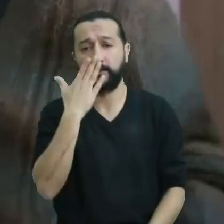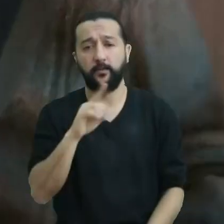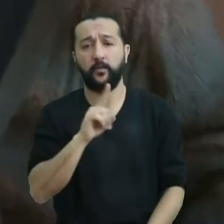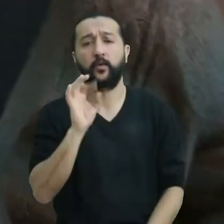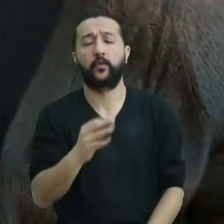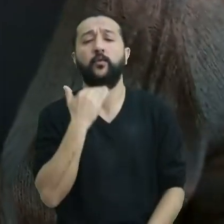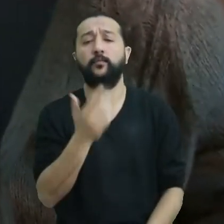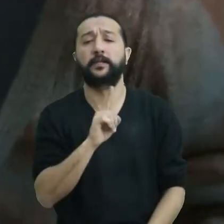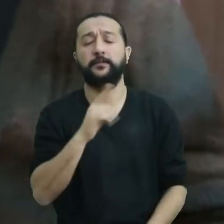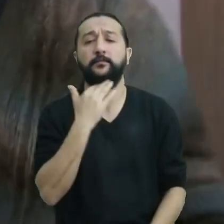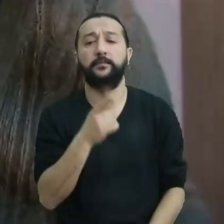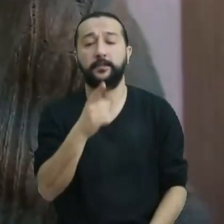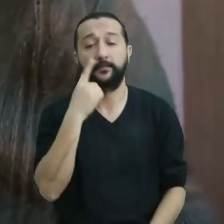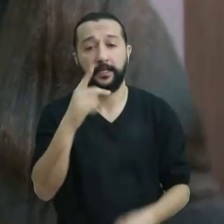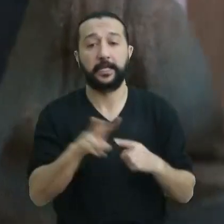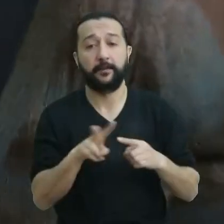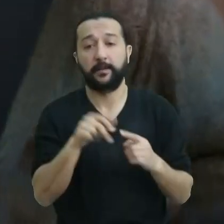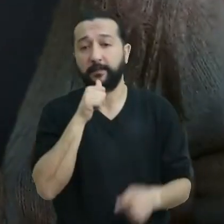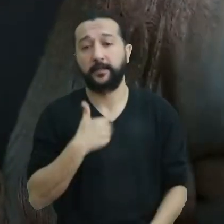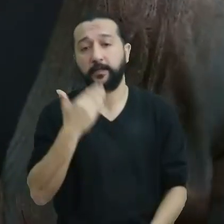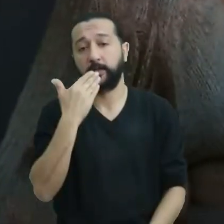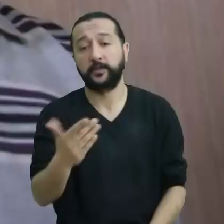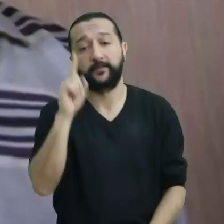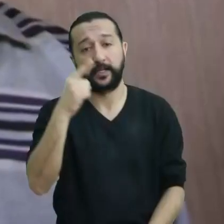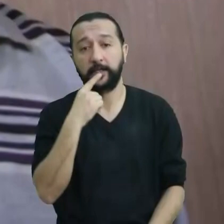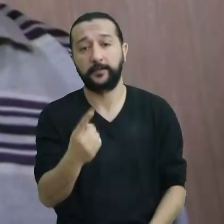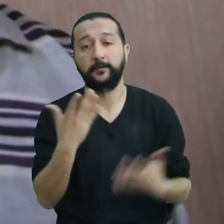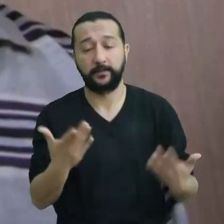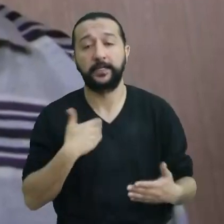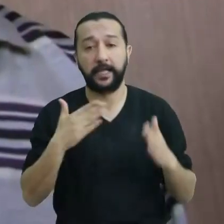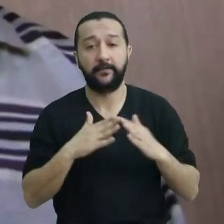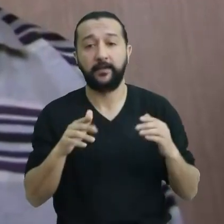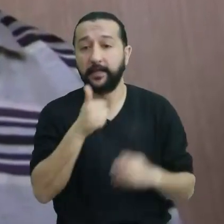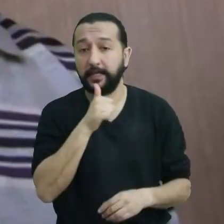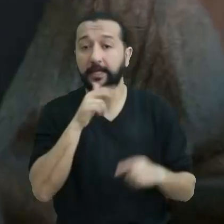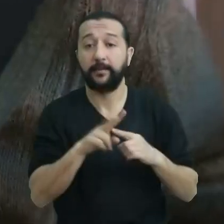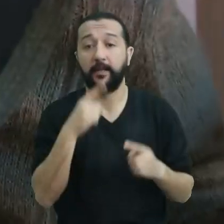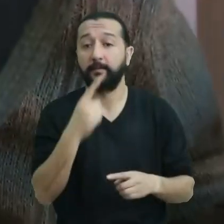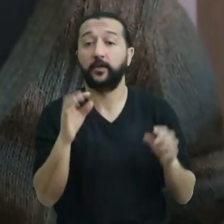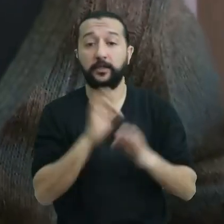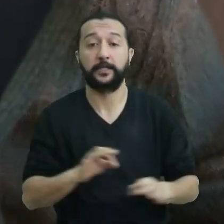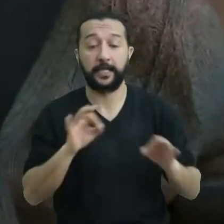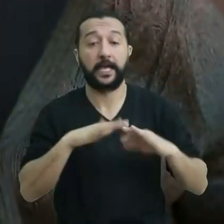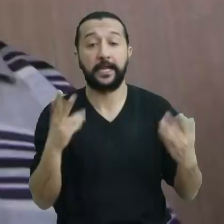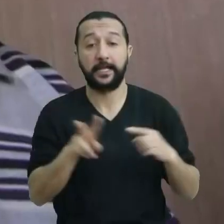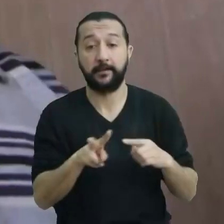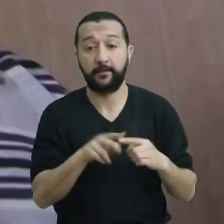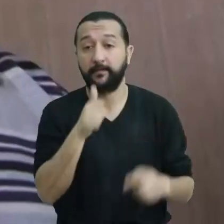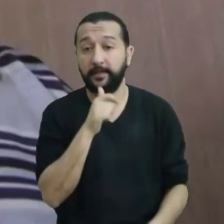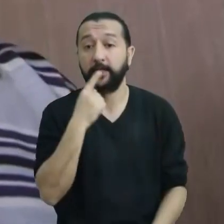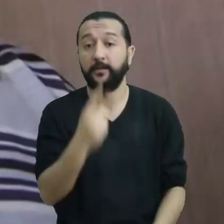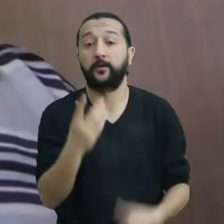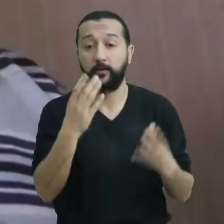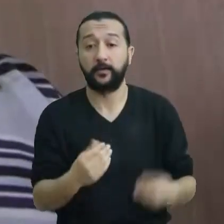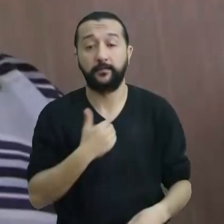dönük. Olmaz öyle şey ya. Bak Kemal Bey'e ben söyleyeceğim artık. Vallahi söyleyeceğim. Özellikle Kemal Bey'e söylemeyecek. Eğer Kemal Bey'e